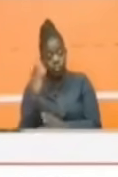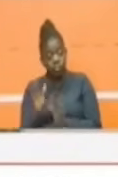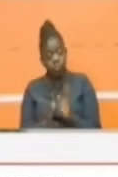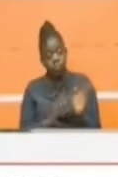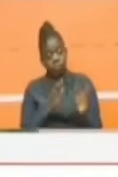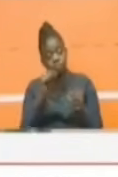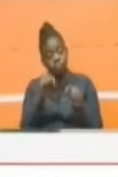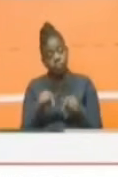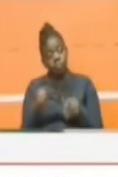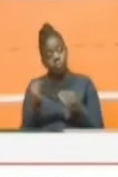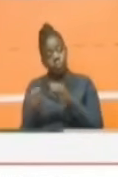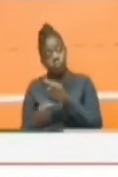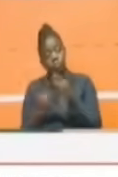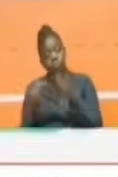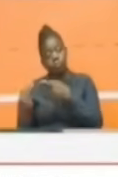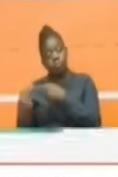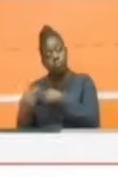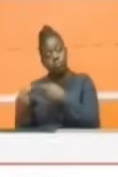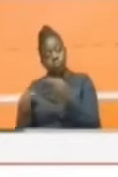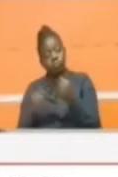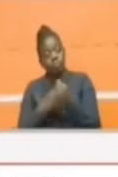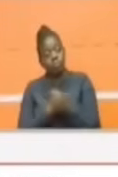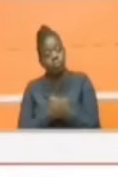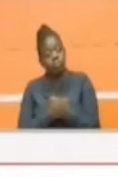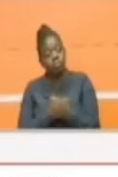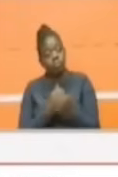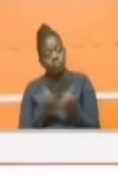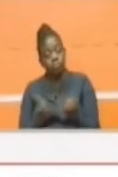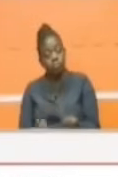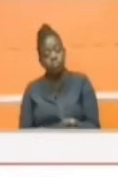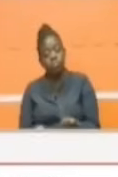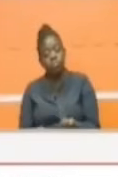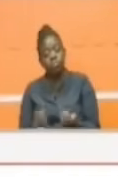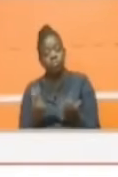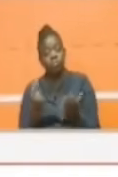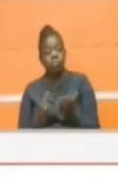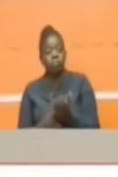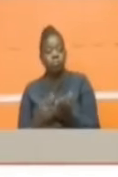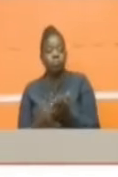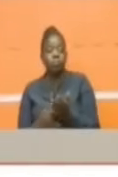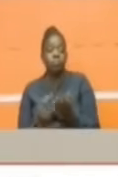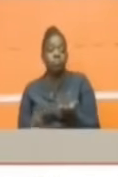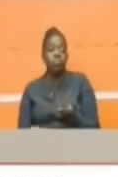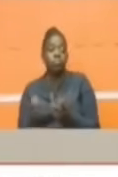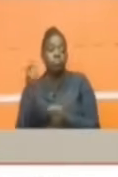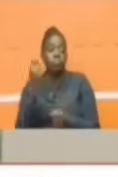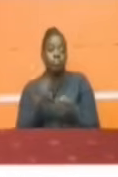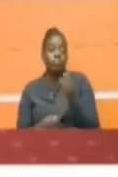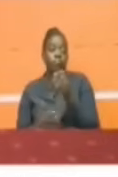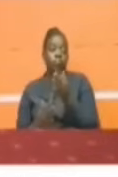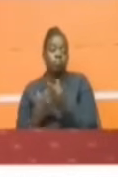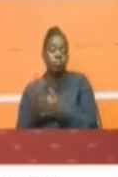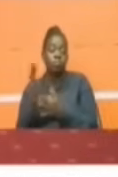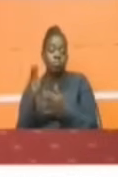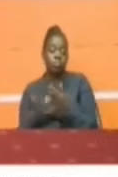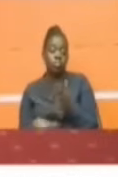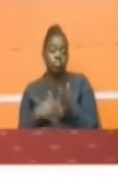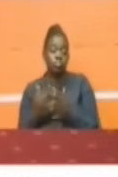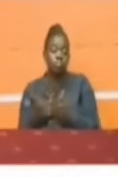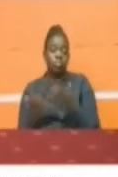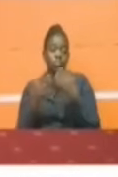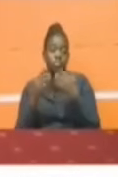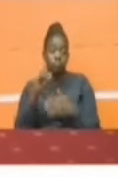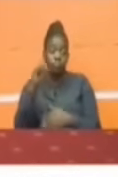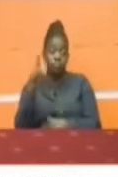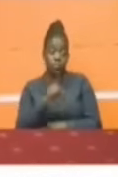this event in honor of our beloved and esteemed Uganda Martyrs through music. Ona asinye First